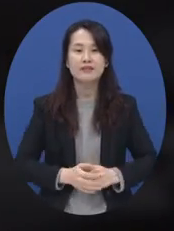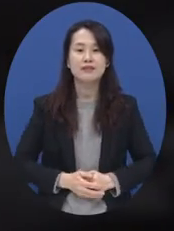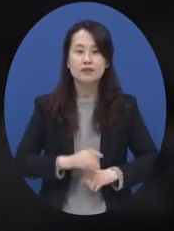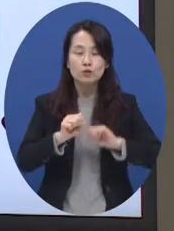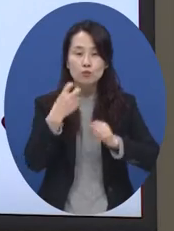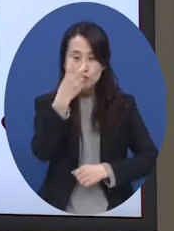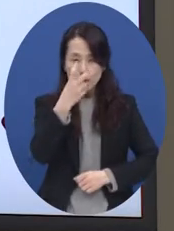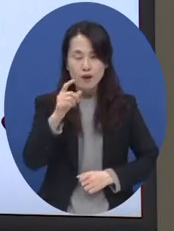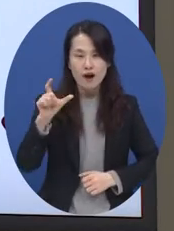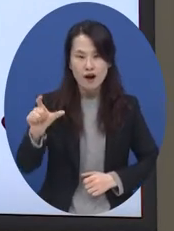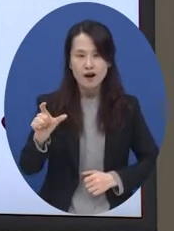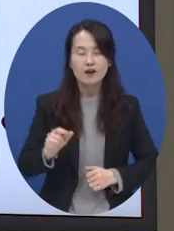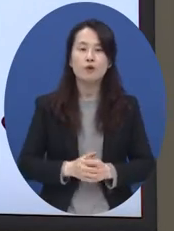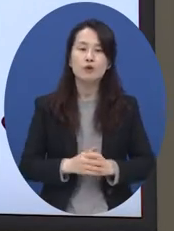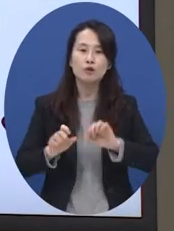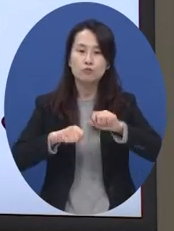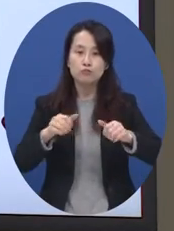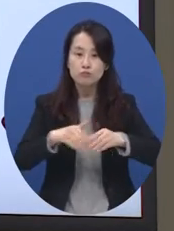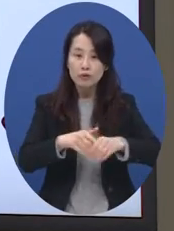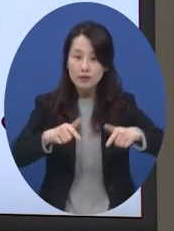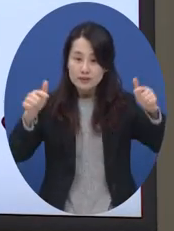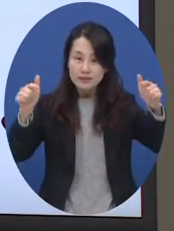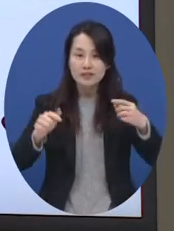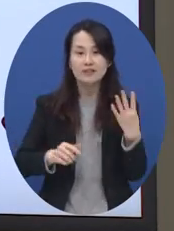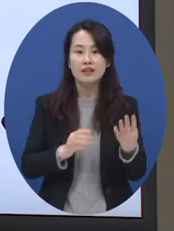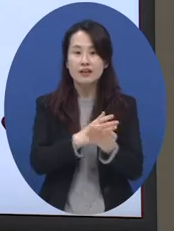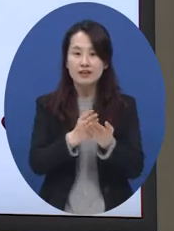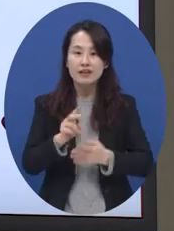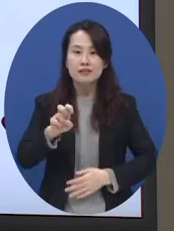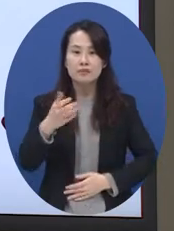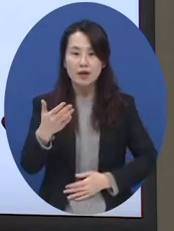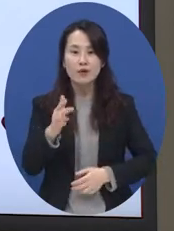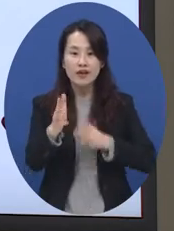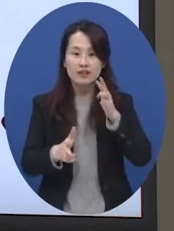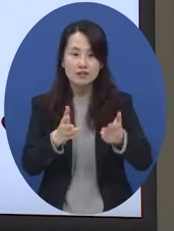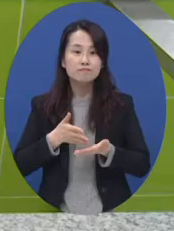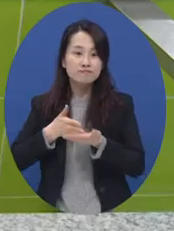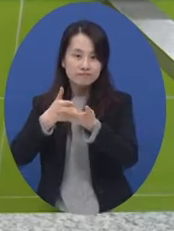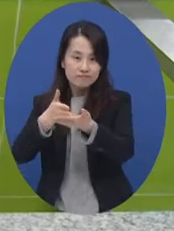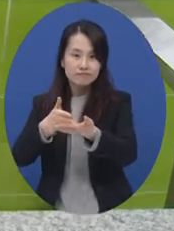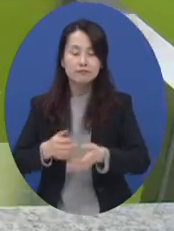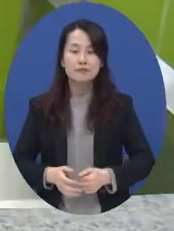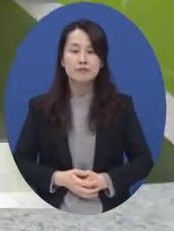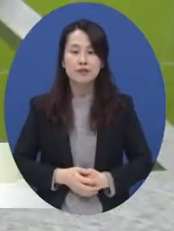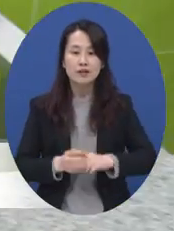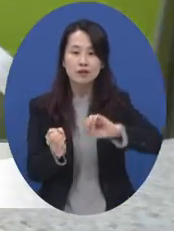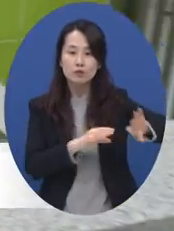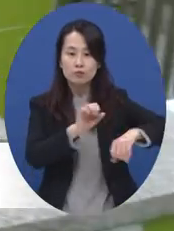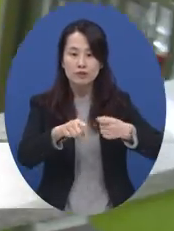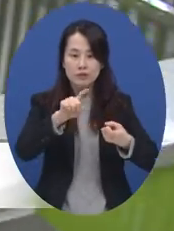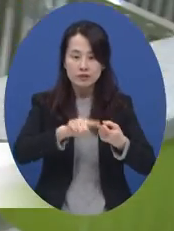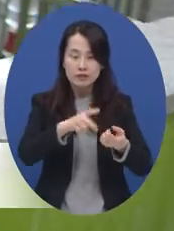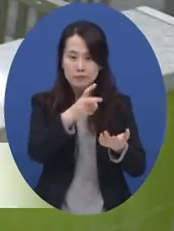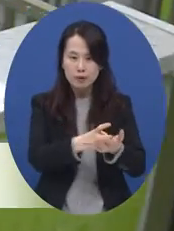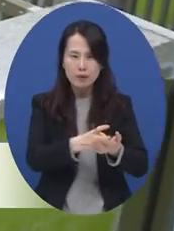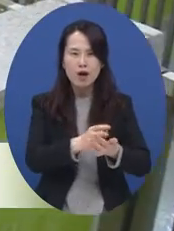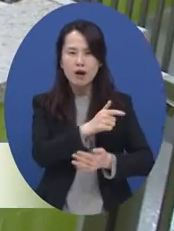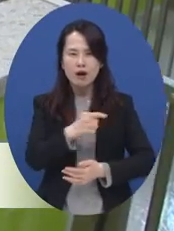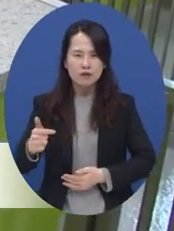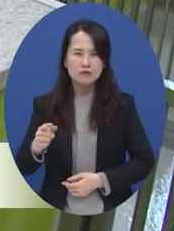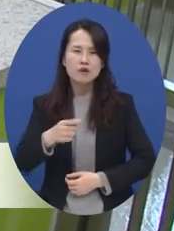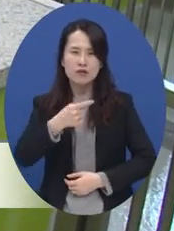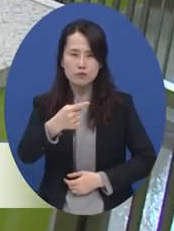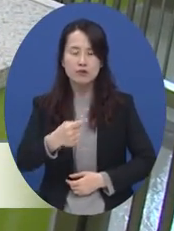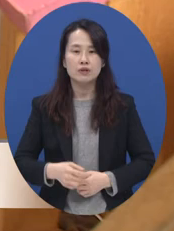동물보호 광어와 반려동물 문화 확산 등 4개 분야 29개 사업이 추진됩니다 유기동물 관련 제도가 가장 큰 비중을